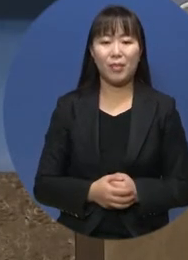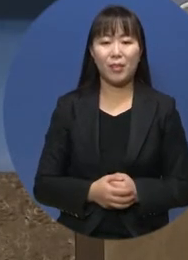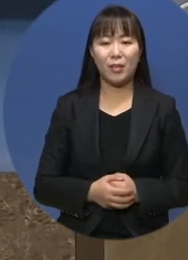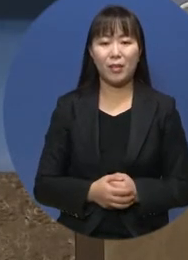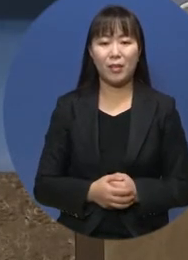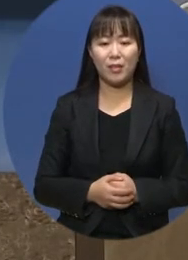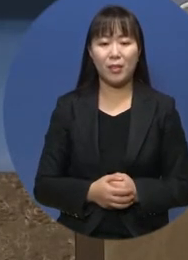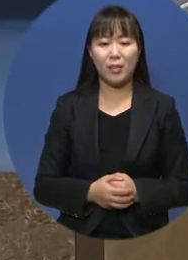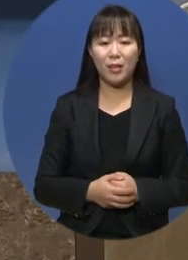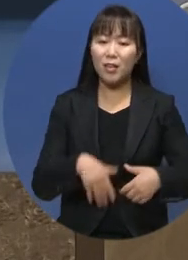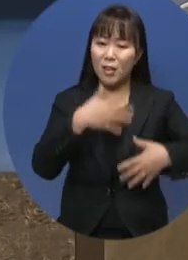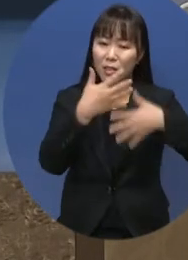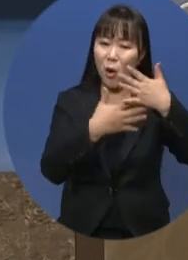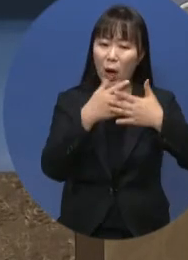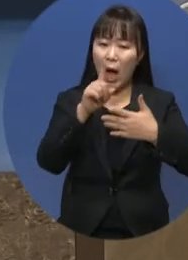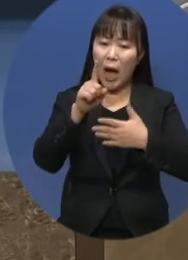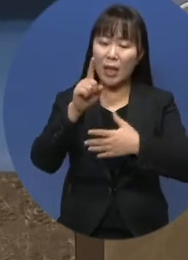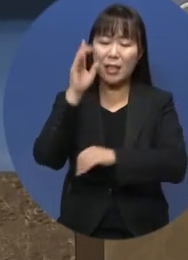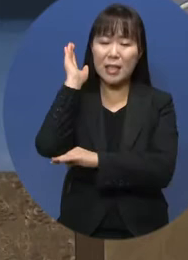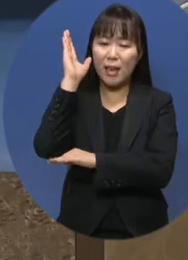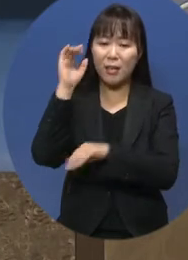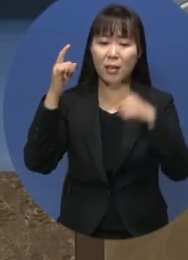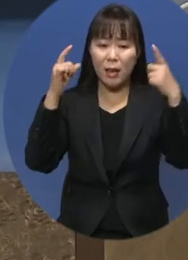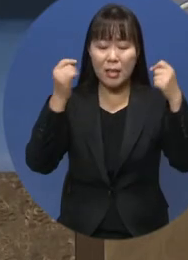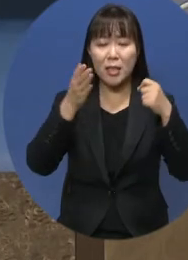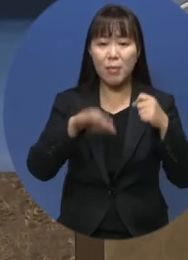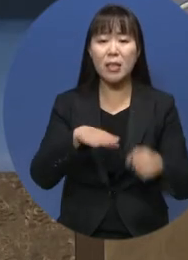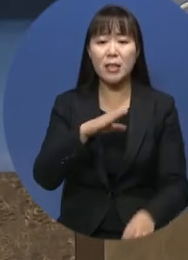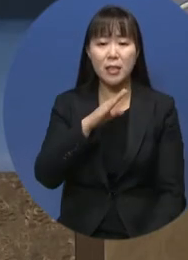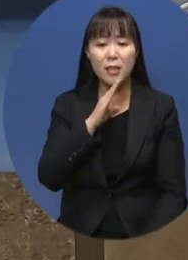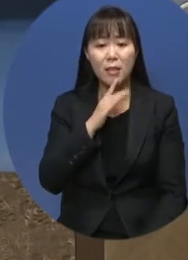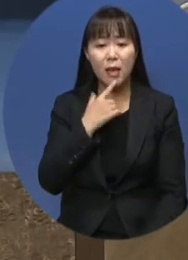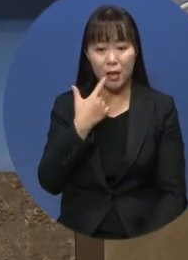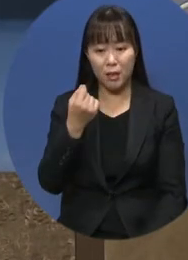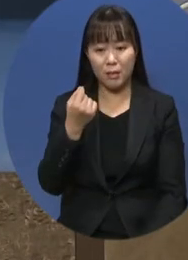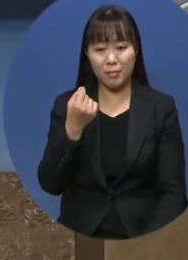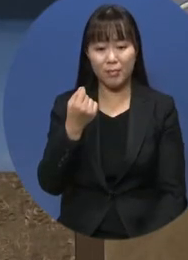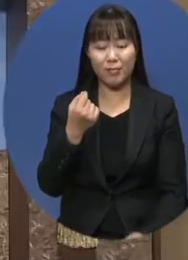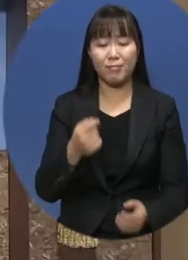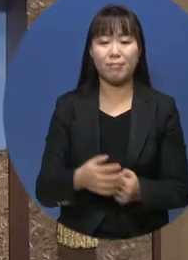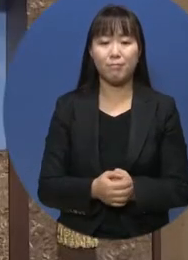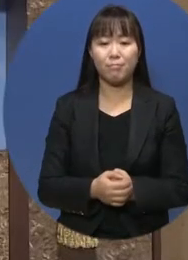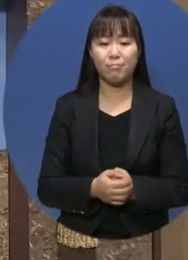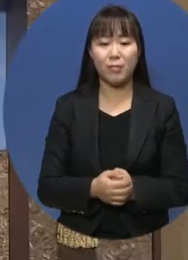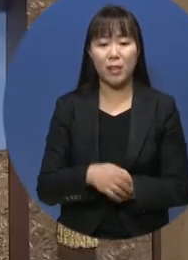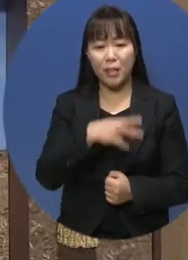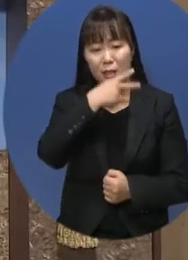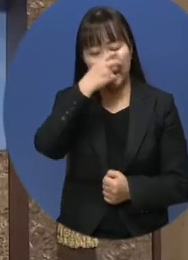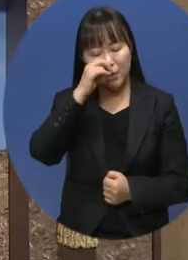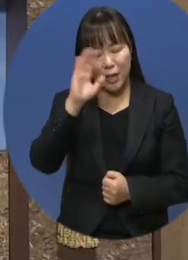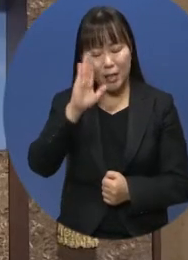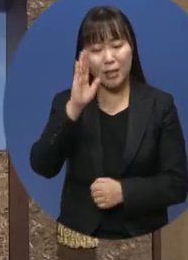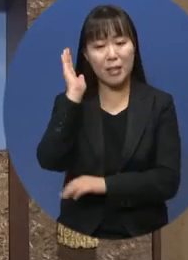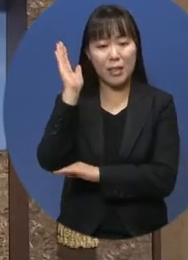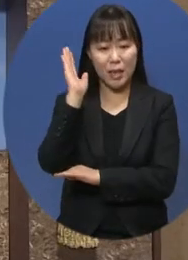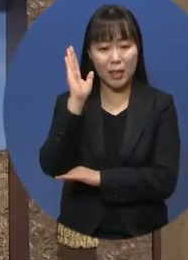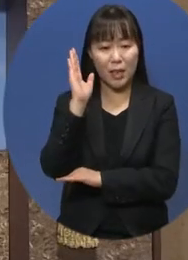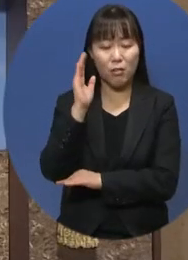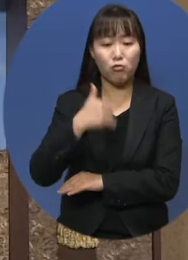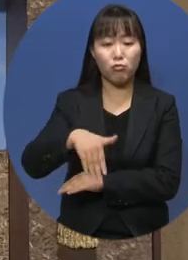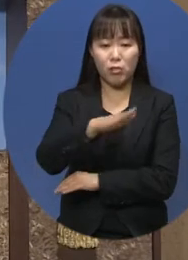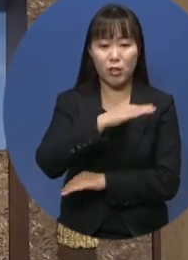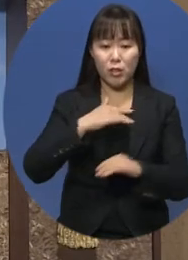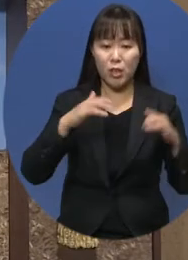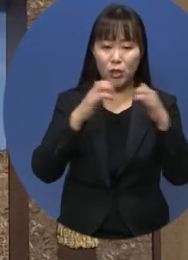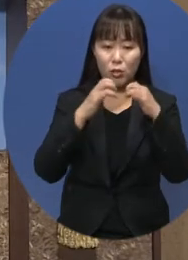또 이 영화의 한 대사 같지만 실화라는 거잖아요 나중에 이 잠들지 않는 이야기가 이 우리